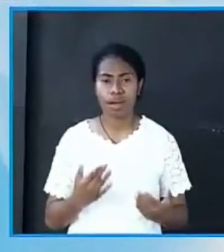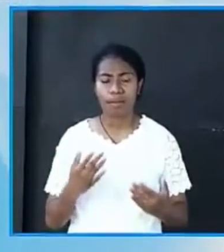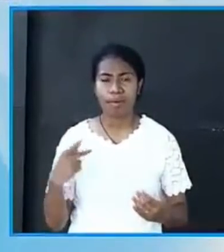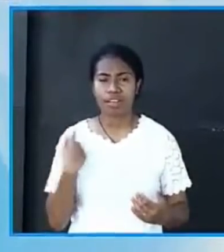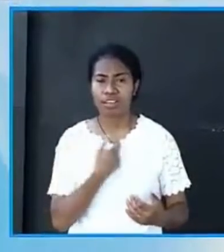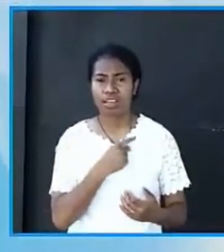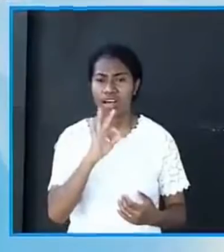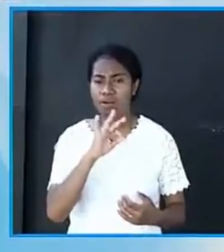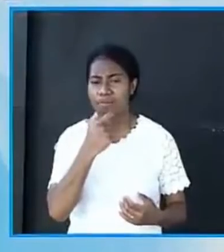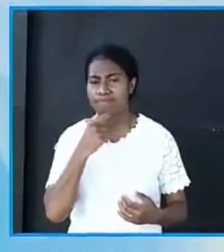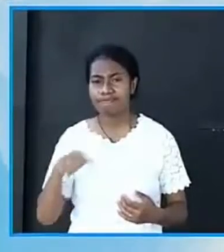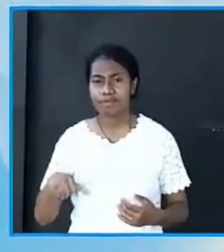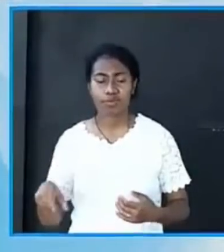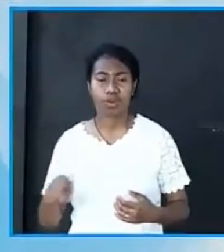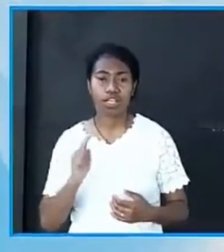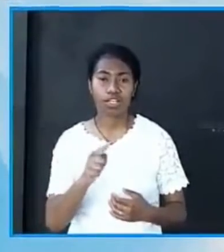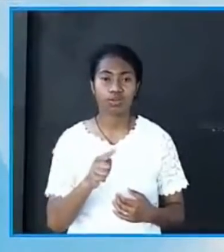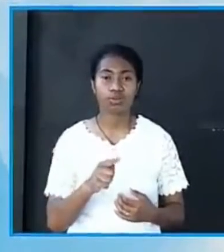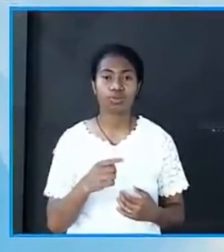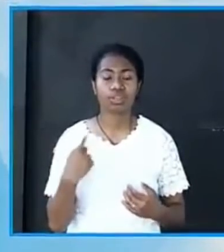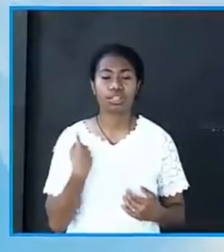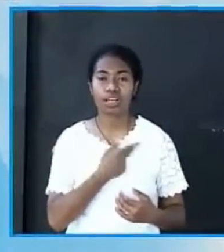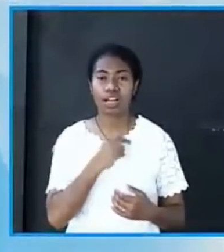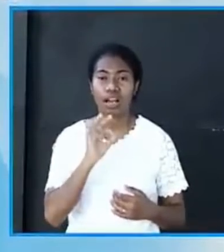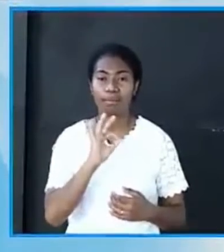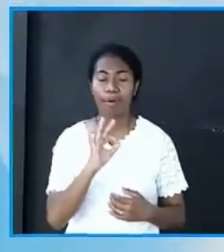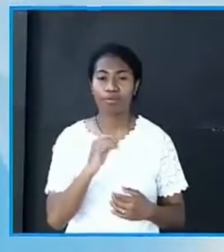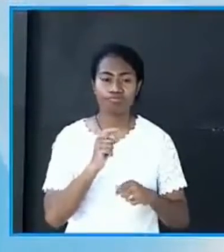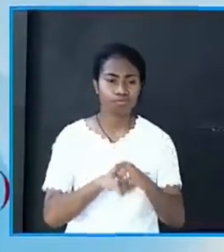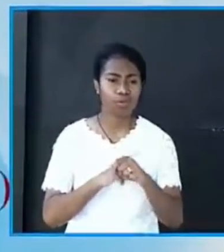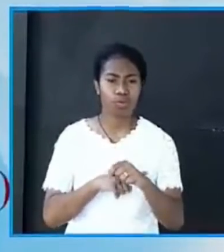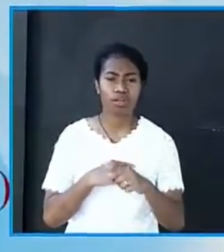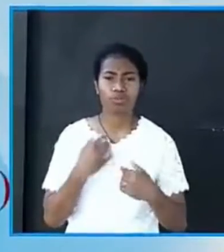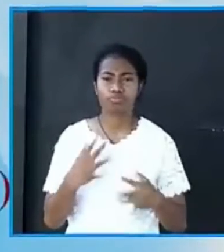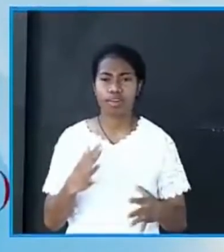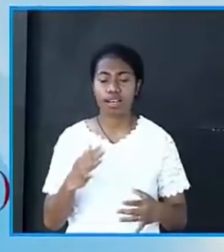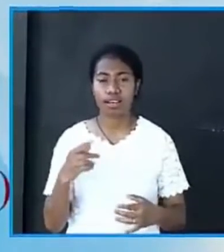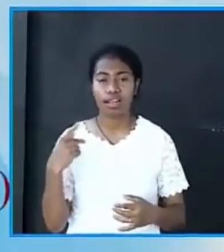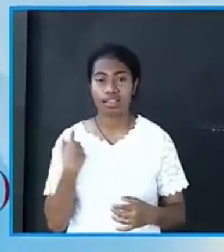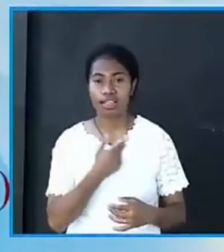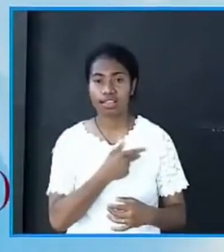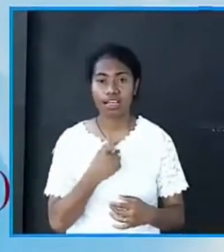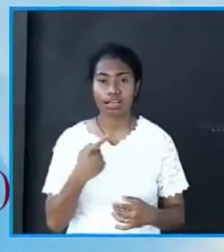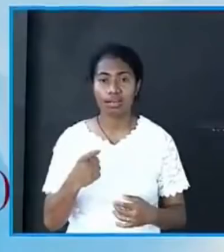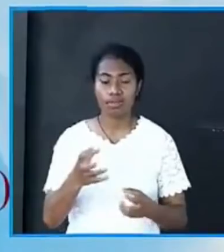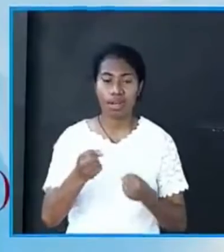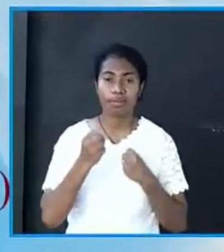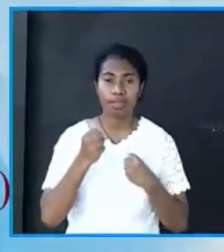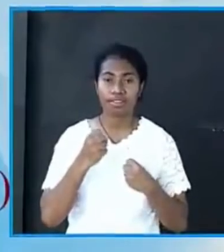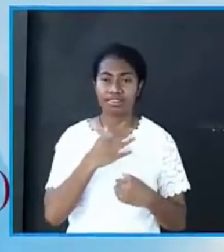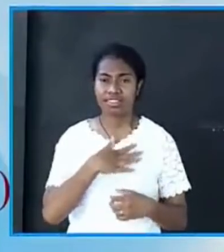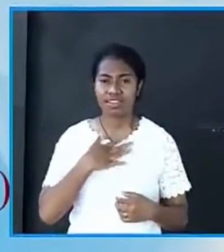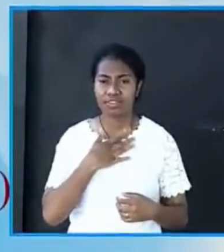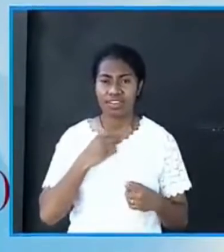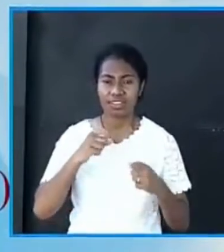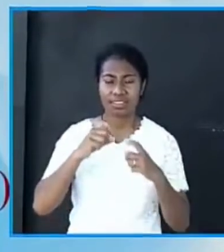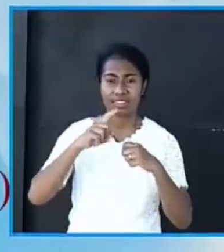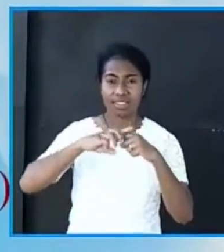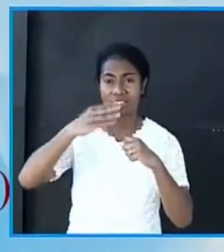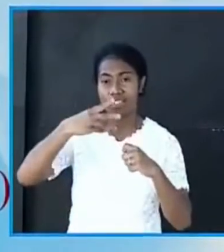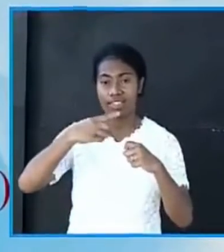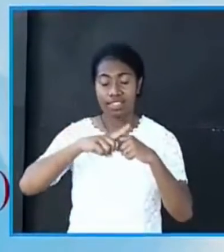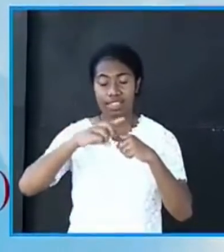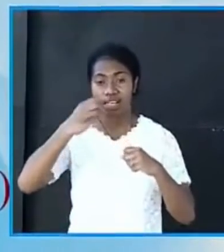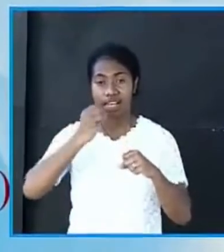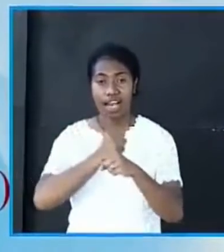kita tidak mau digerogoti waktu kita tidak mau digerogoti waktu karena didalam diri kita terdapat Sifat yang kita lam dan sifat ke kalian